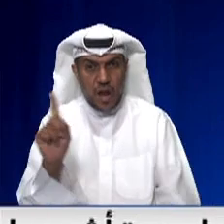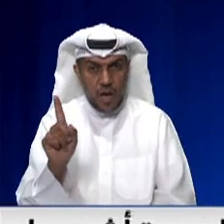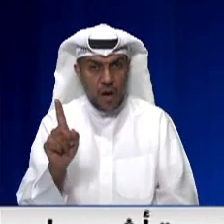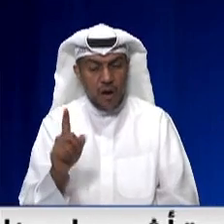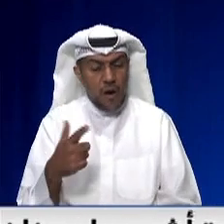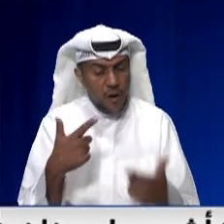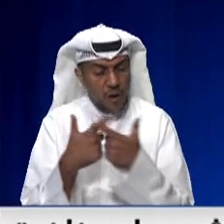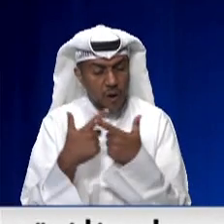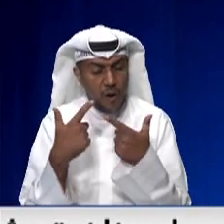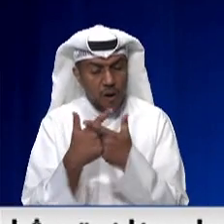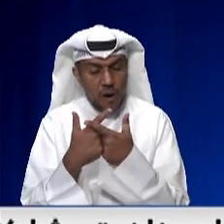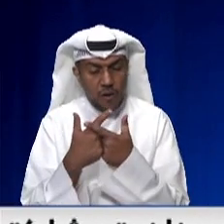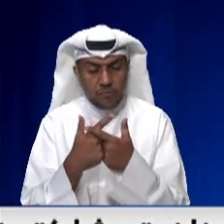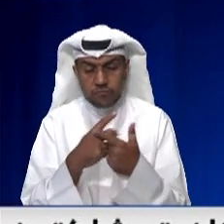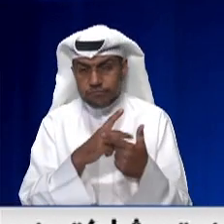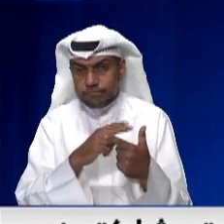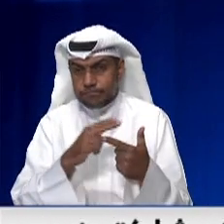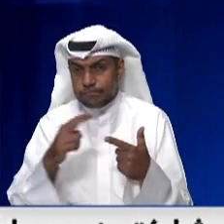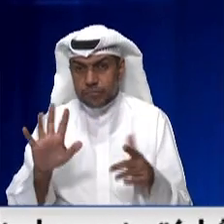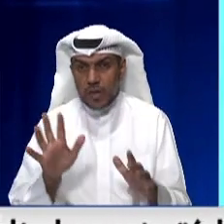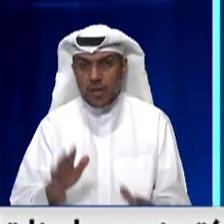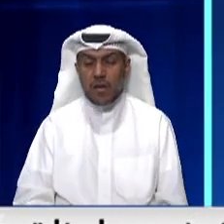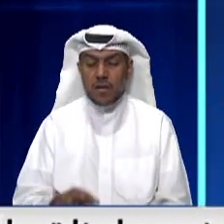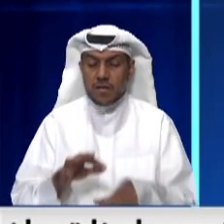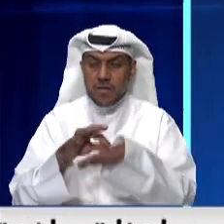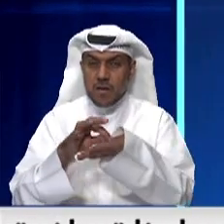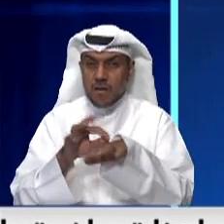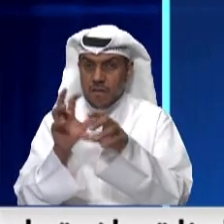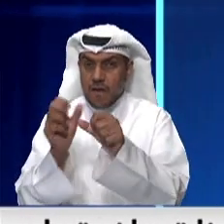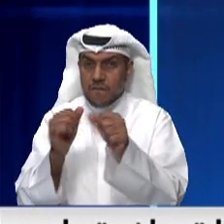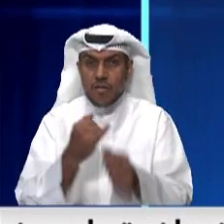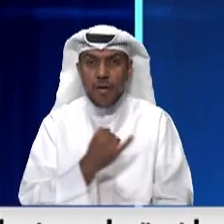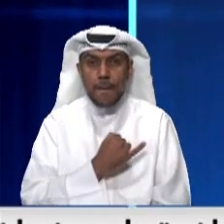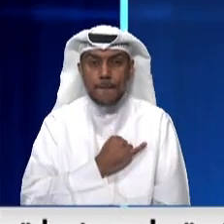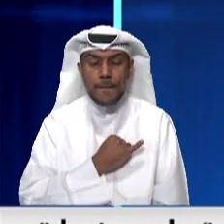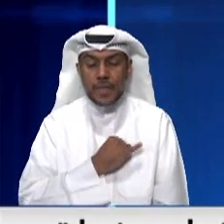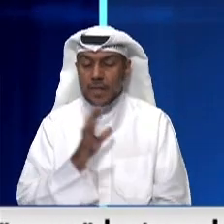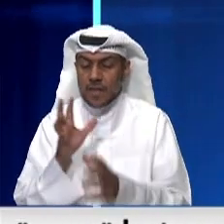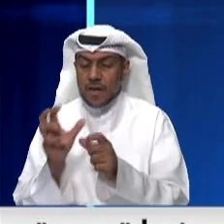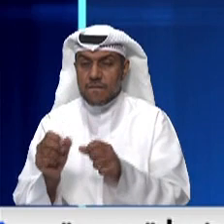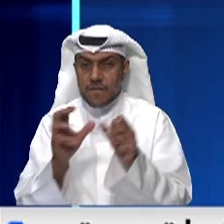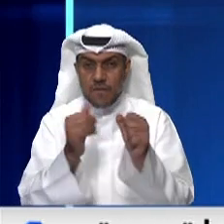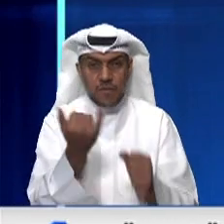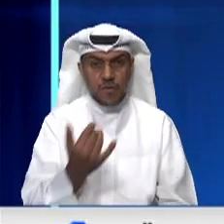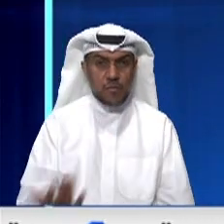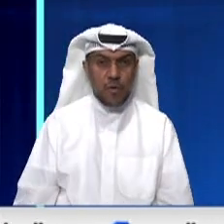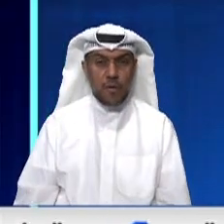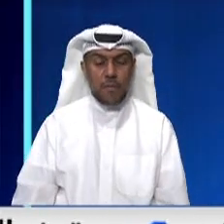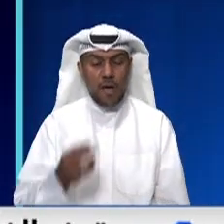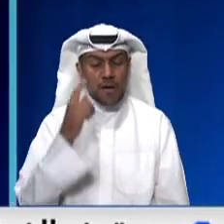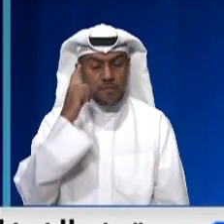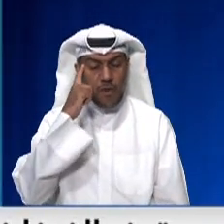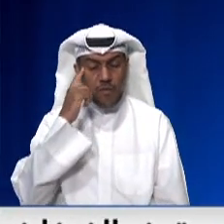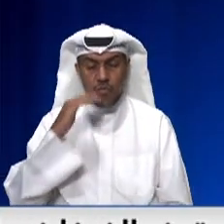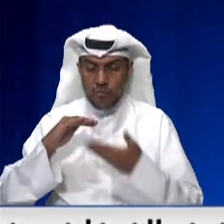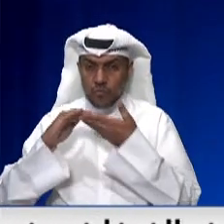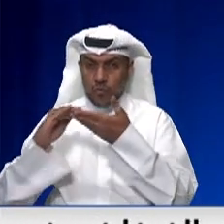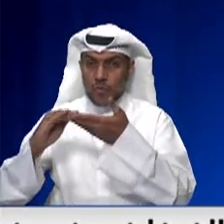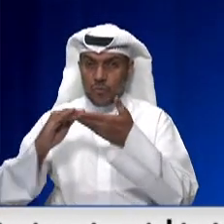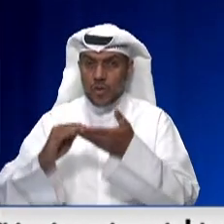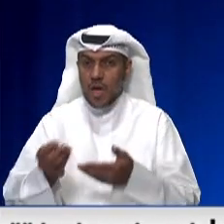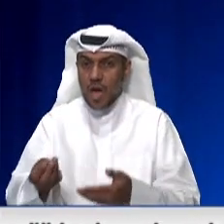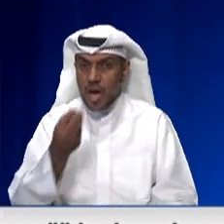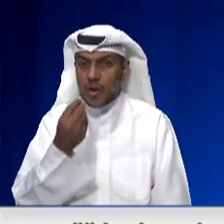إلى جبهات أخرى وحماية المدنيين وصون الأرواح وأهمية إيصال المساعدات الإنسانية